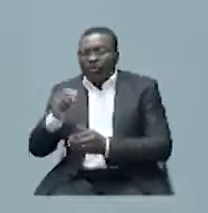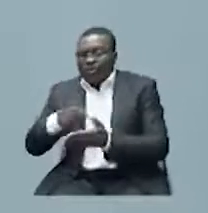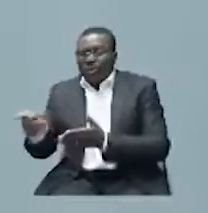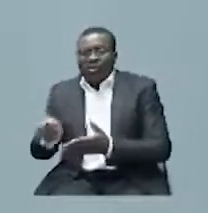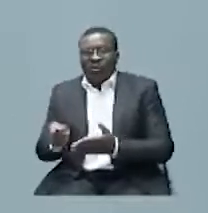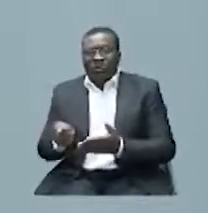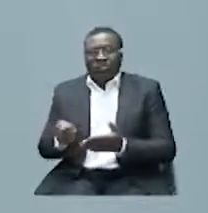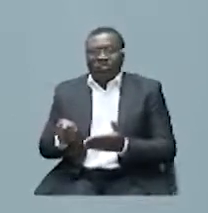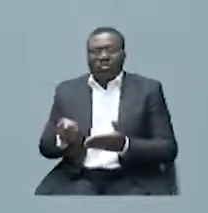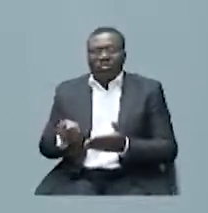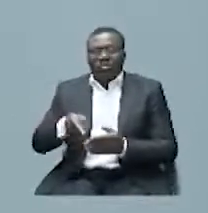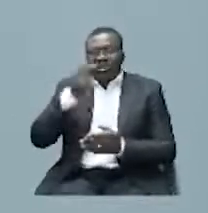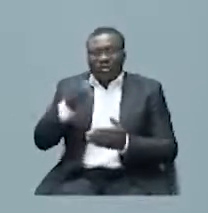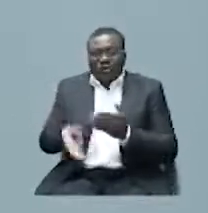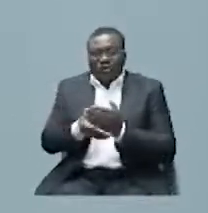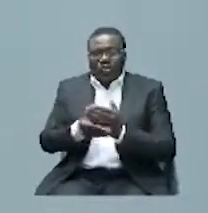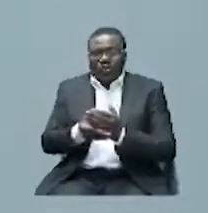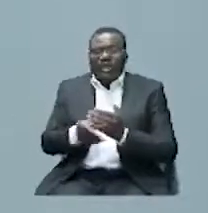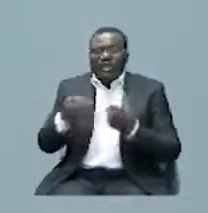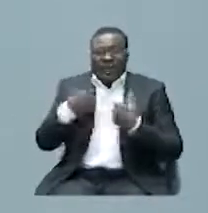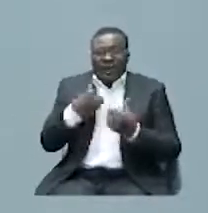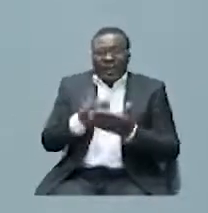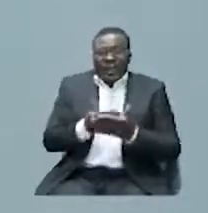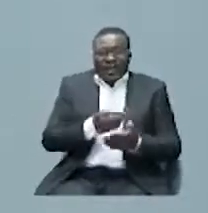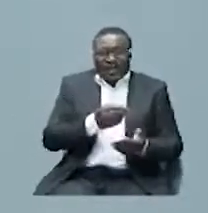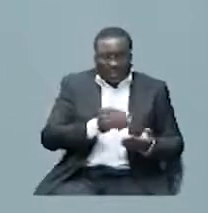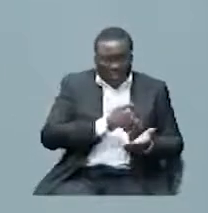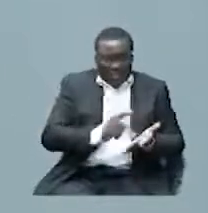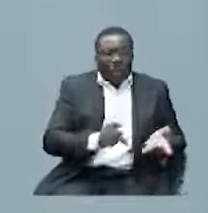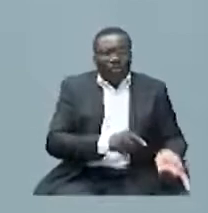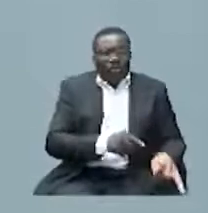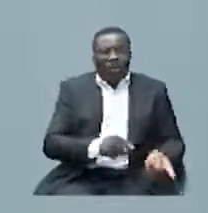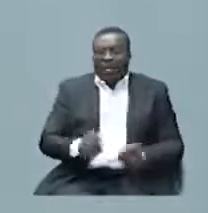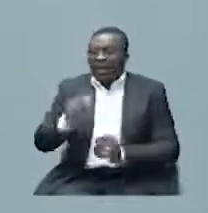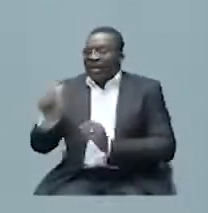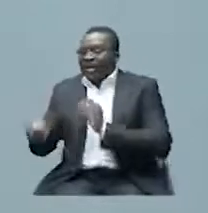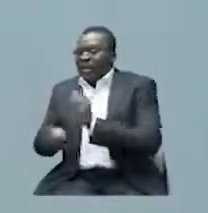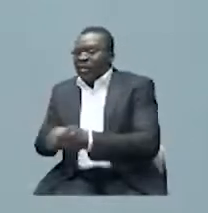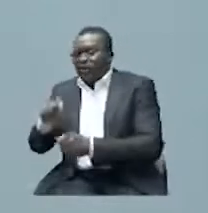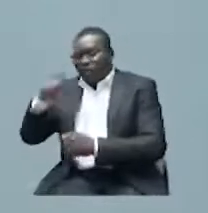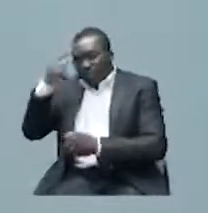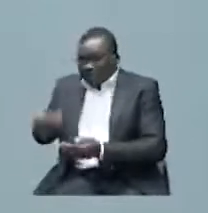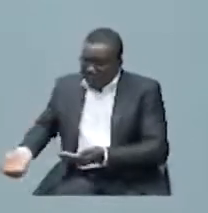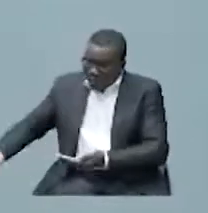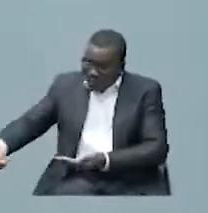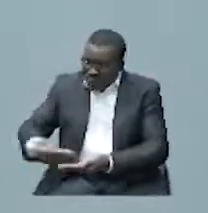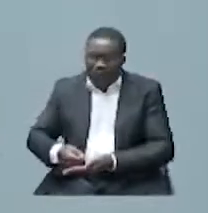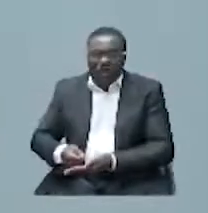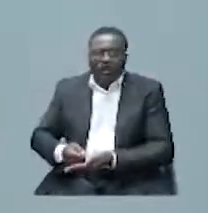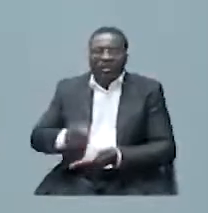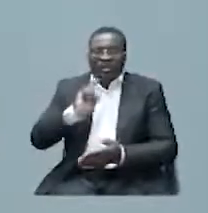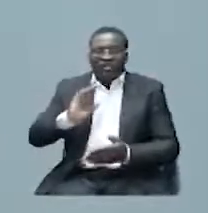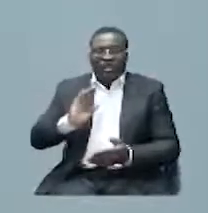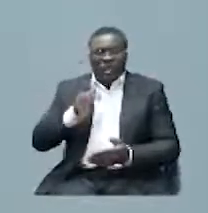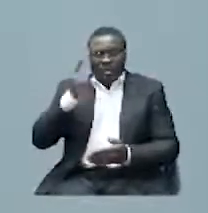propres. Parce que le budget est composé des ressources propres et des financements, des dons et autres revenus que l'État peut mobiliser. Ce qui est de nos ressources